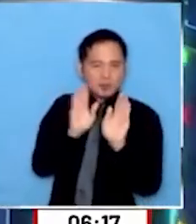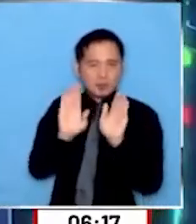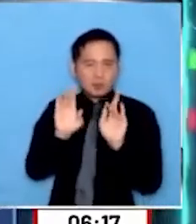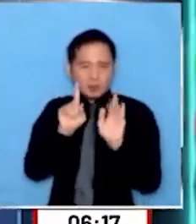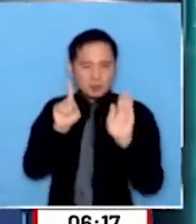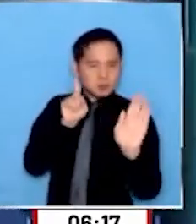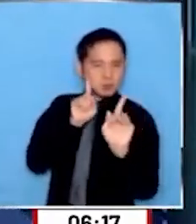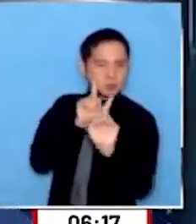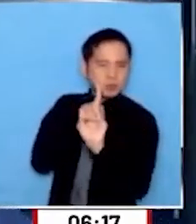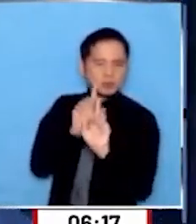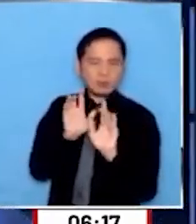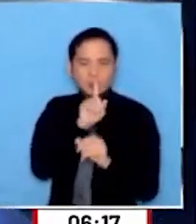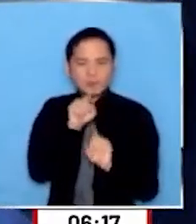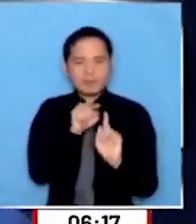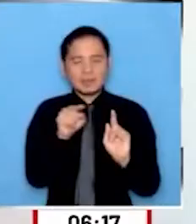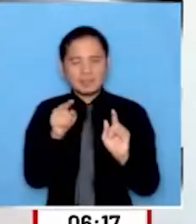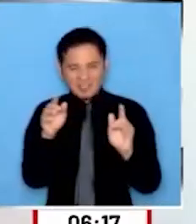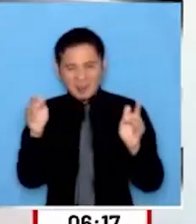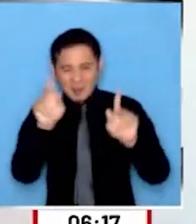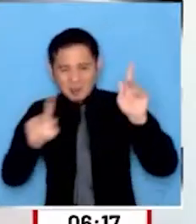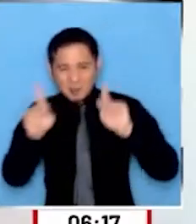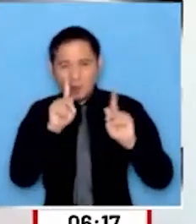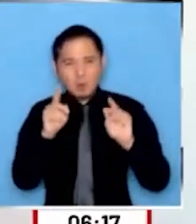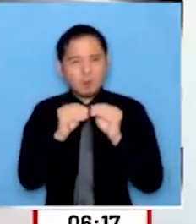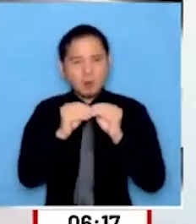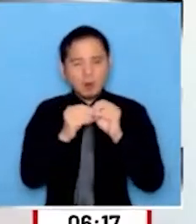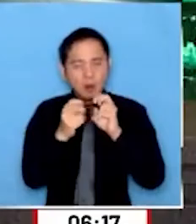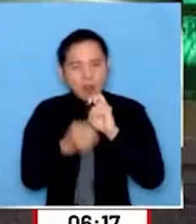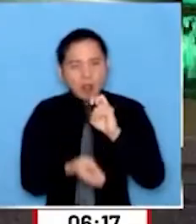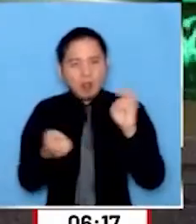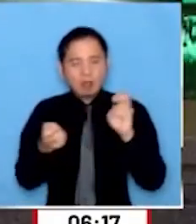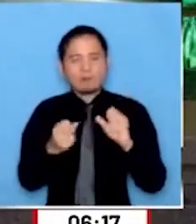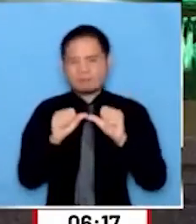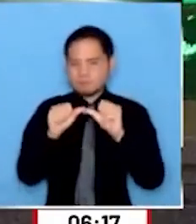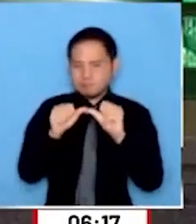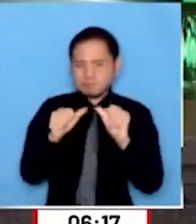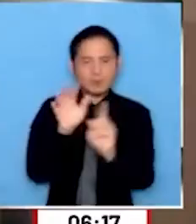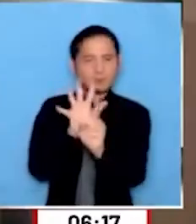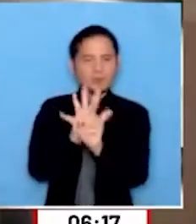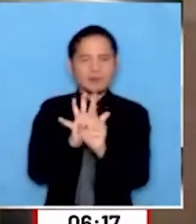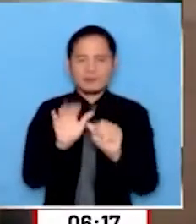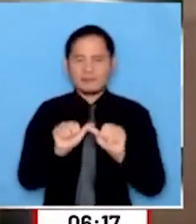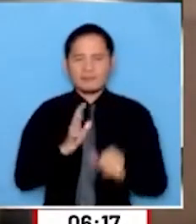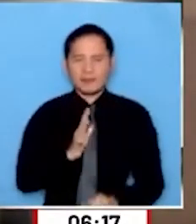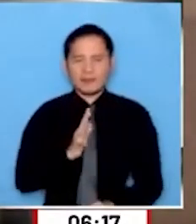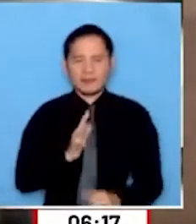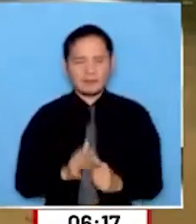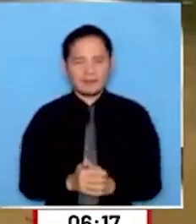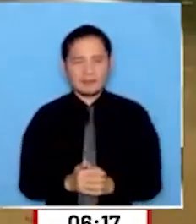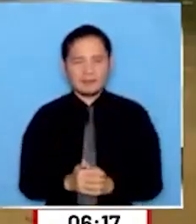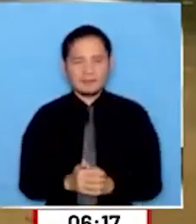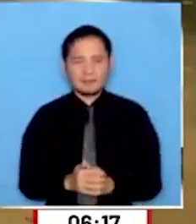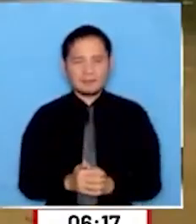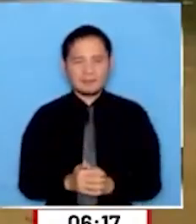in-upload ko siya, pwede ako makapag-earn doon. So tinuloy-tuloy ko na lang siya sa AI. Ang mga sikat na lugar sa Maynila, ginawan din niya ng iba't ibang versyon.